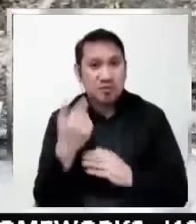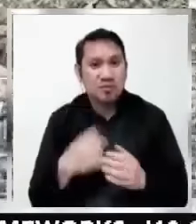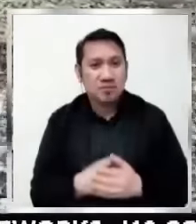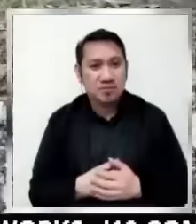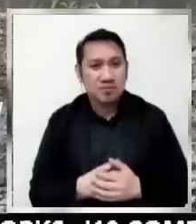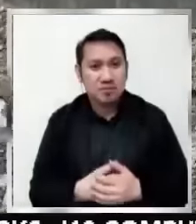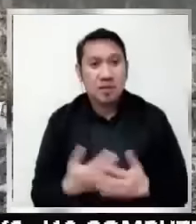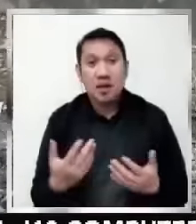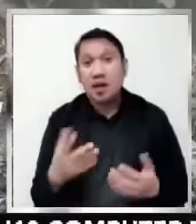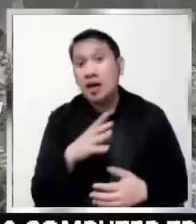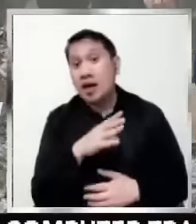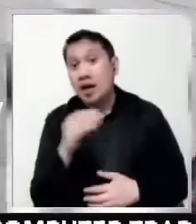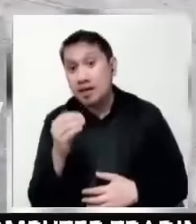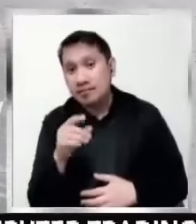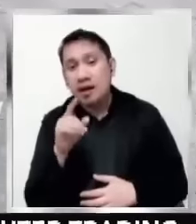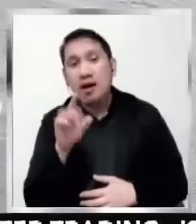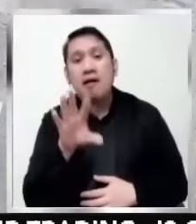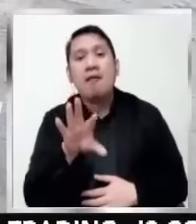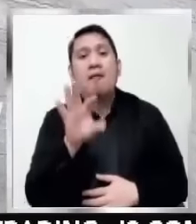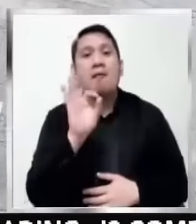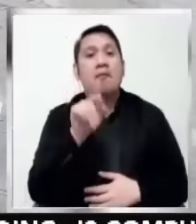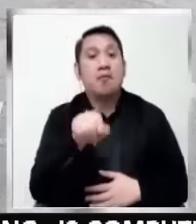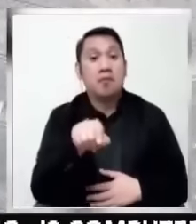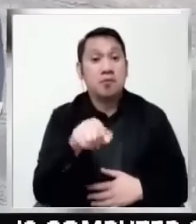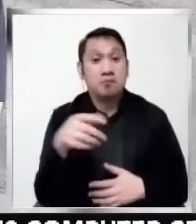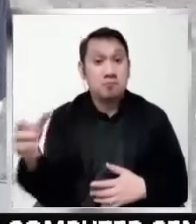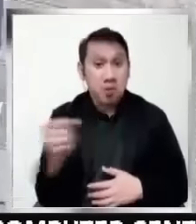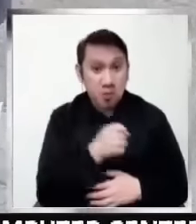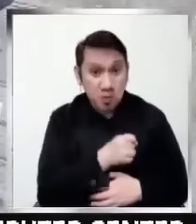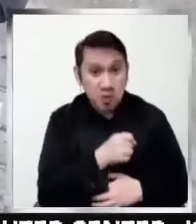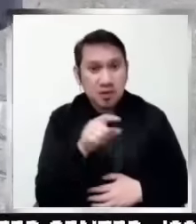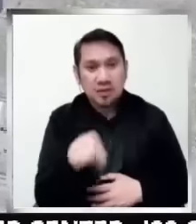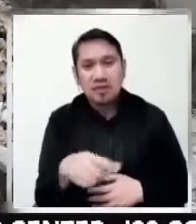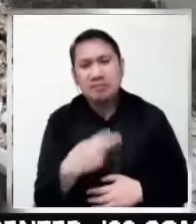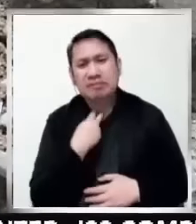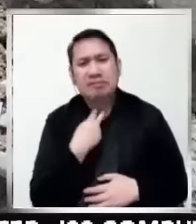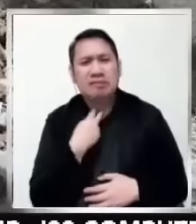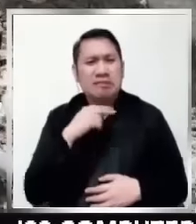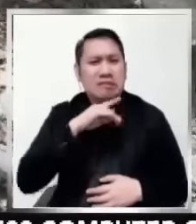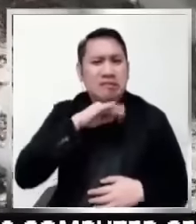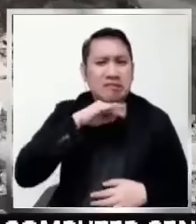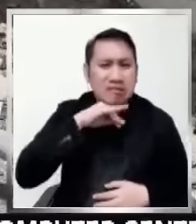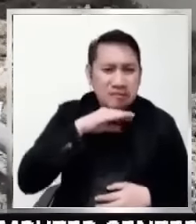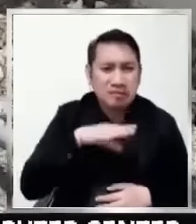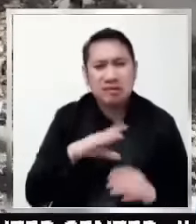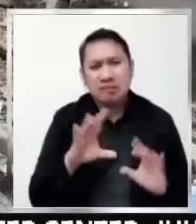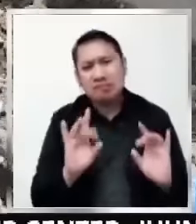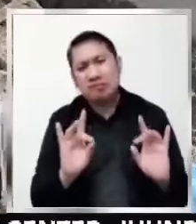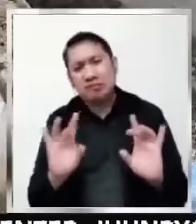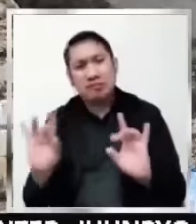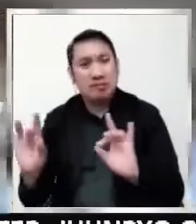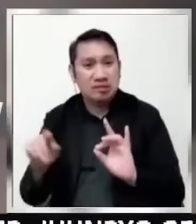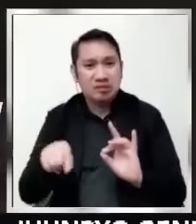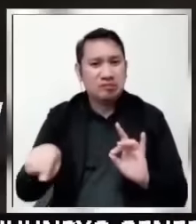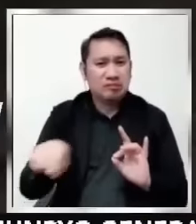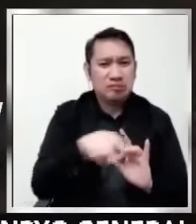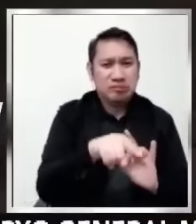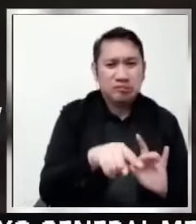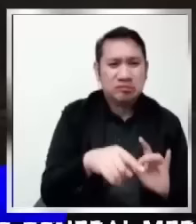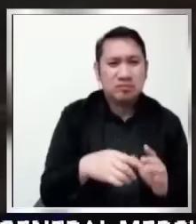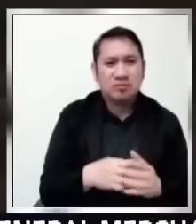Naabutan ng GMA Integrated News ang pagkuha ng mga nakabarang basura at nakatambak na lupa mula sa mga culverts at manhole.